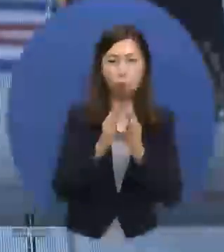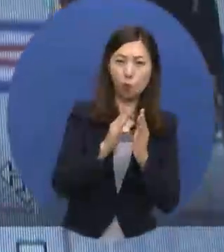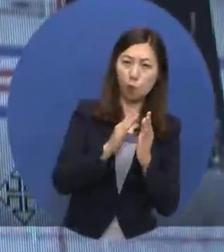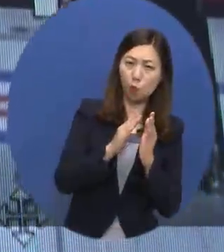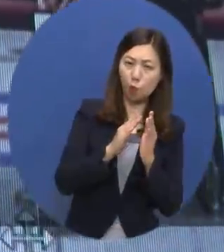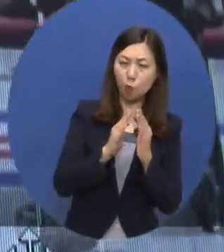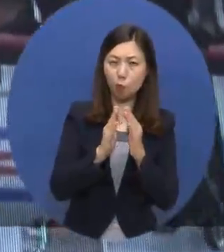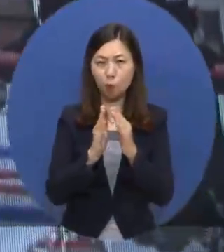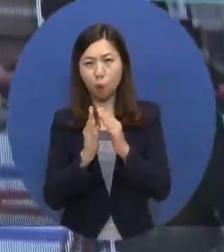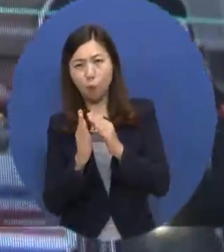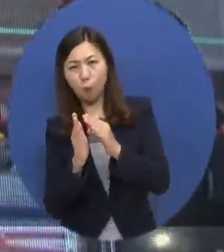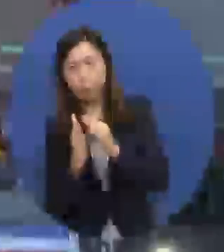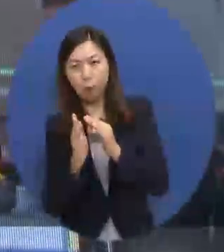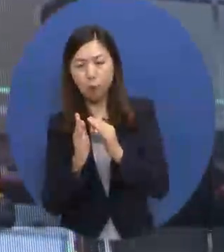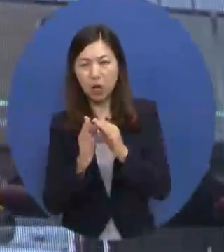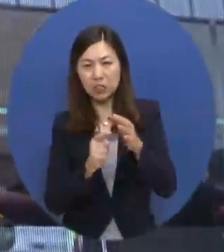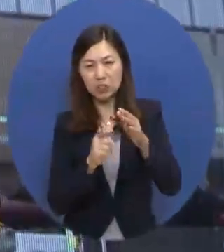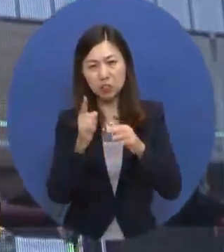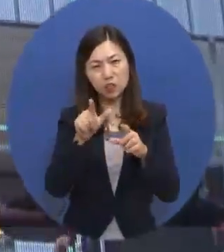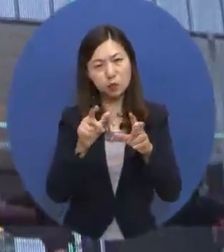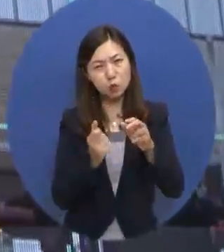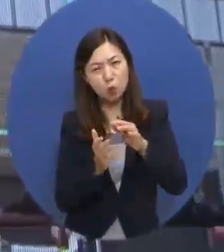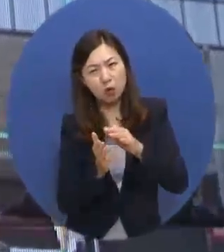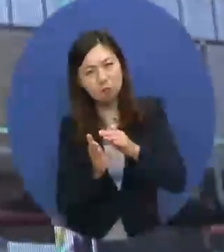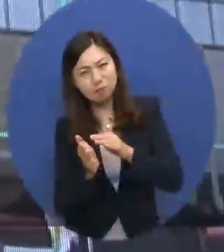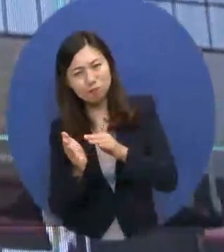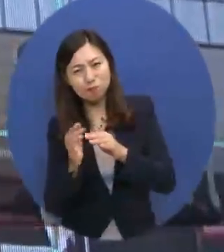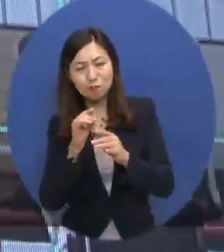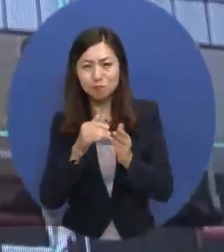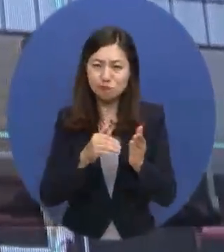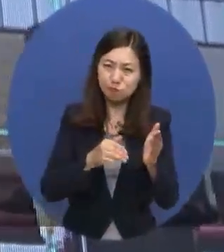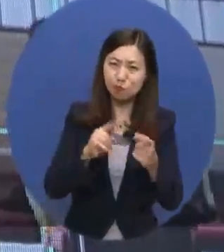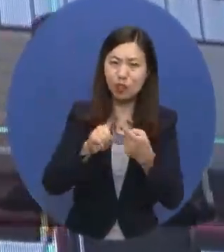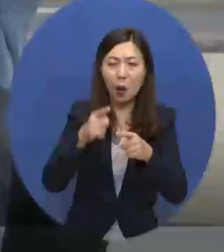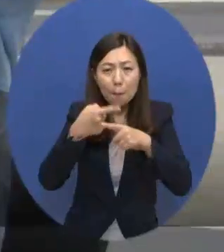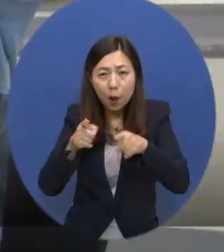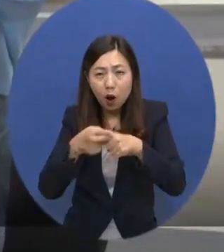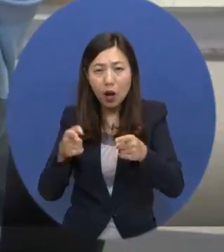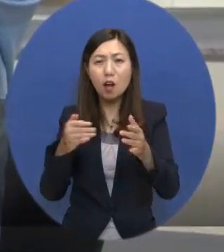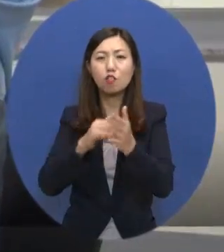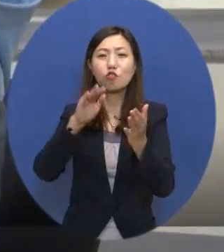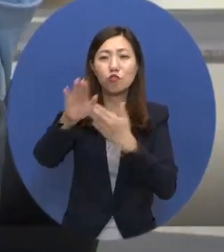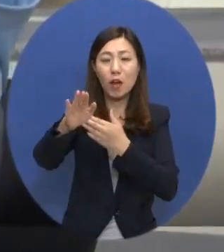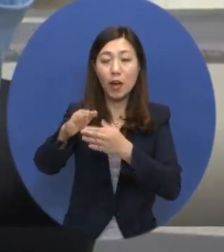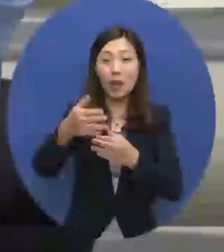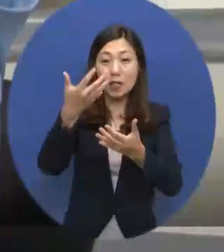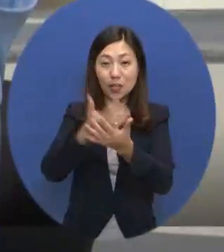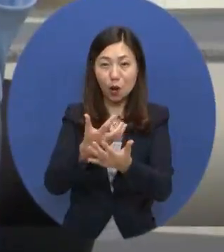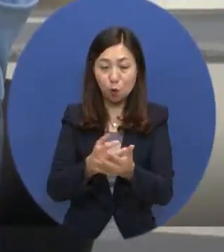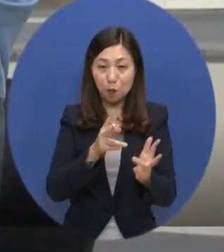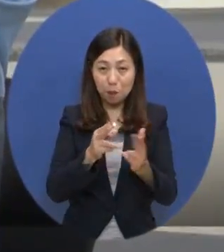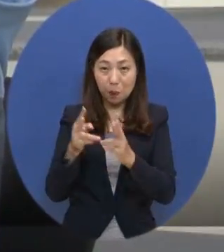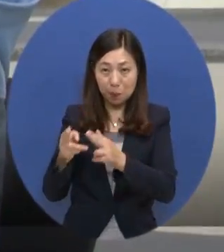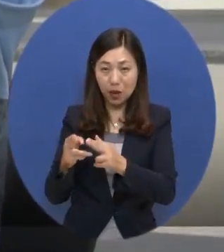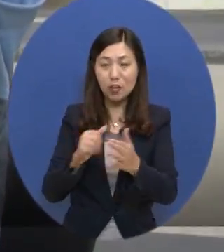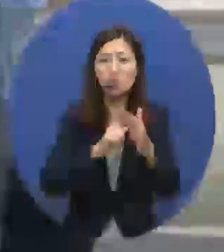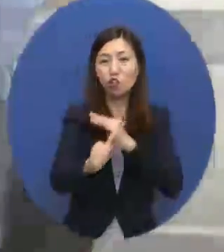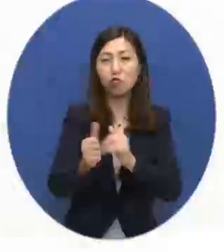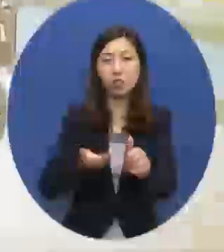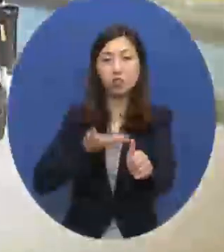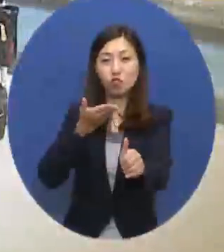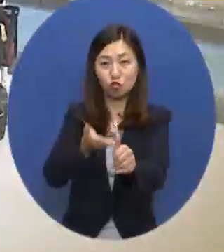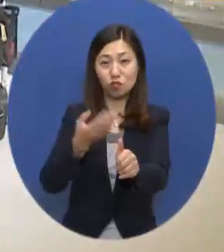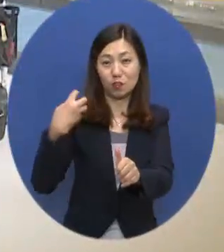왼쪽으로 어느 쪽으로 치우쳐서 빠져지고 있진 않은지를 분석을 해서 자료를 이제 편집을 해서 선수분들한테 제공하는 역할을 하고 있고요.